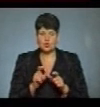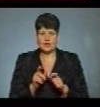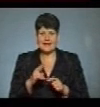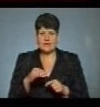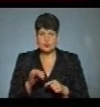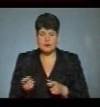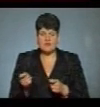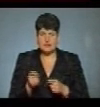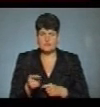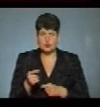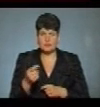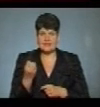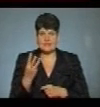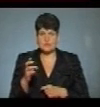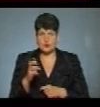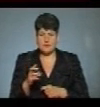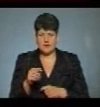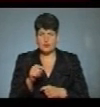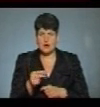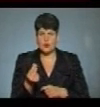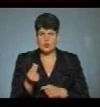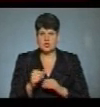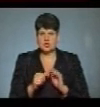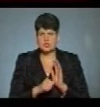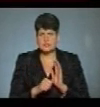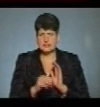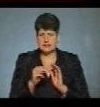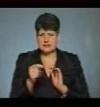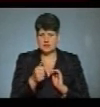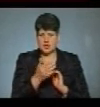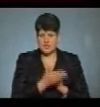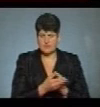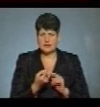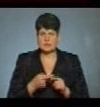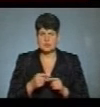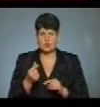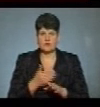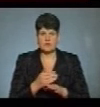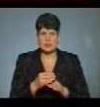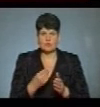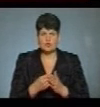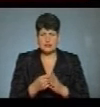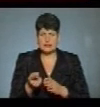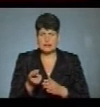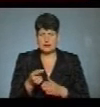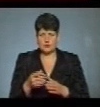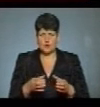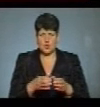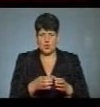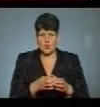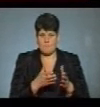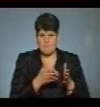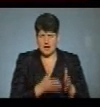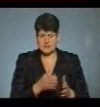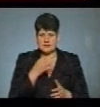COVID-19 привезли до Тернополя 13 березня. Вона коштувала 60 тисяч гривень. Ці гроші виділили з бюджету Тернопільської громади, повідомив